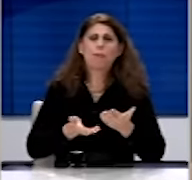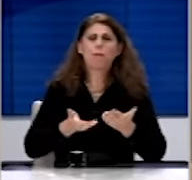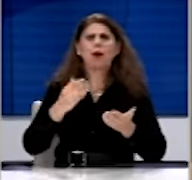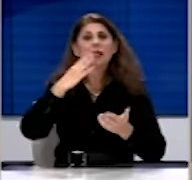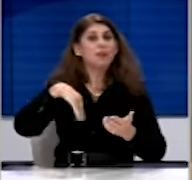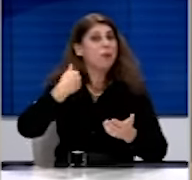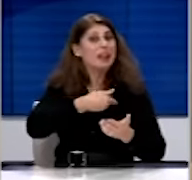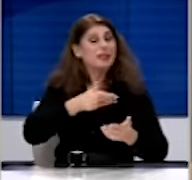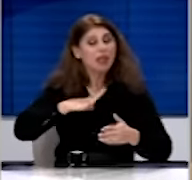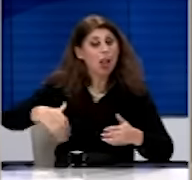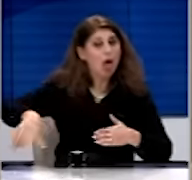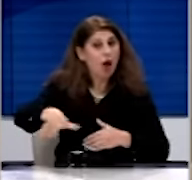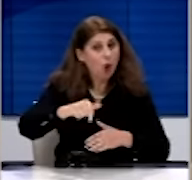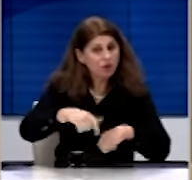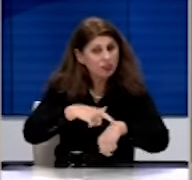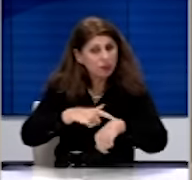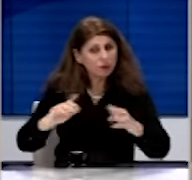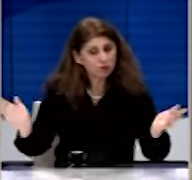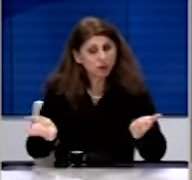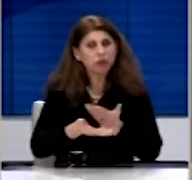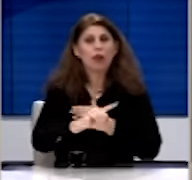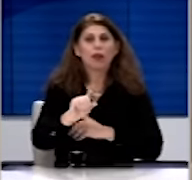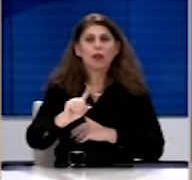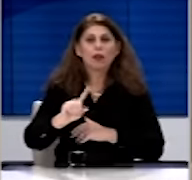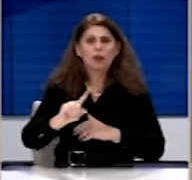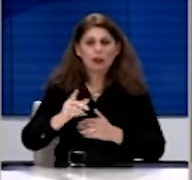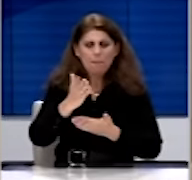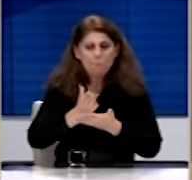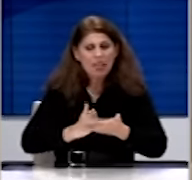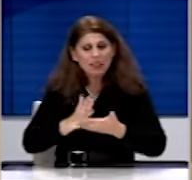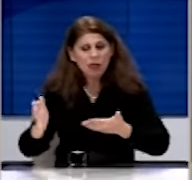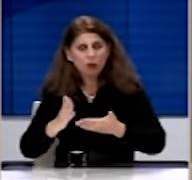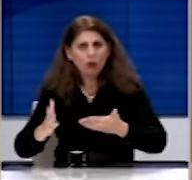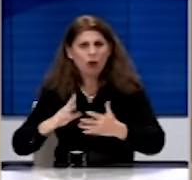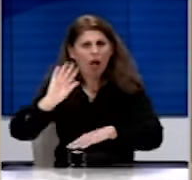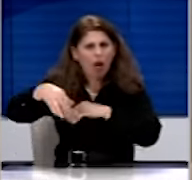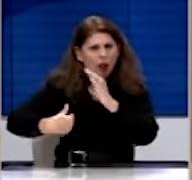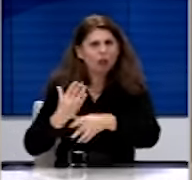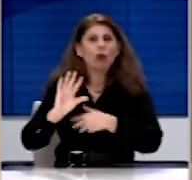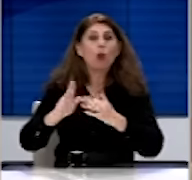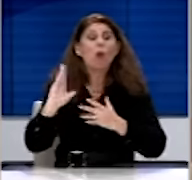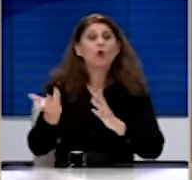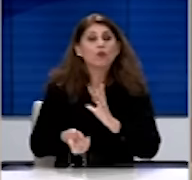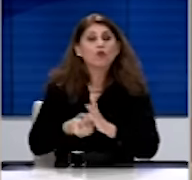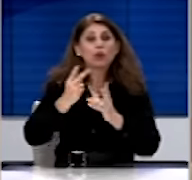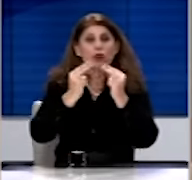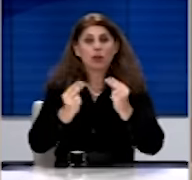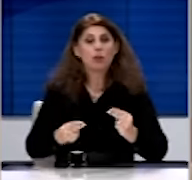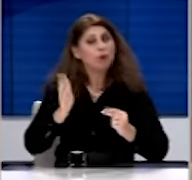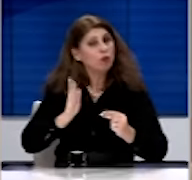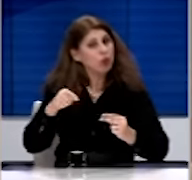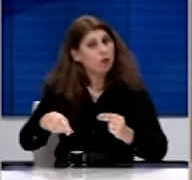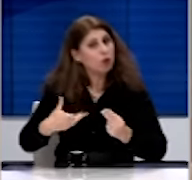λαού και ταυτόχρονα έχει κάνει άνω κάτω όλη τη Μέση Ανατολή με ό,τι καινούργιες συνέπειες μπορεί και αυτό